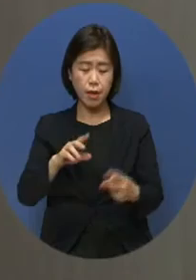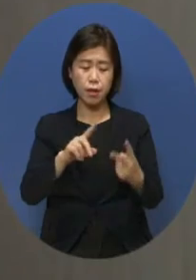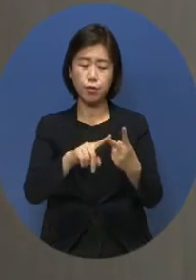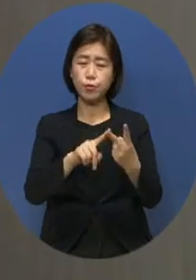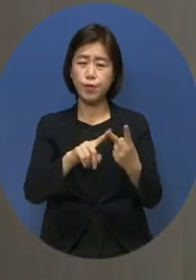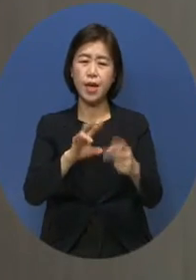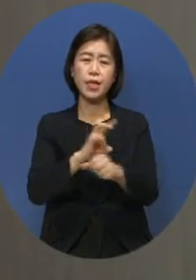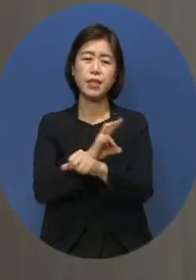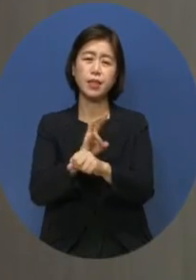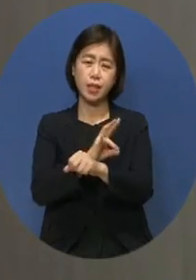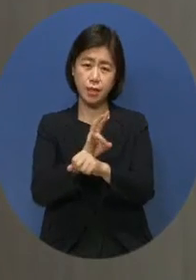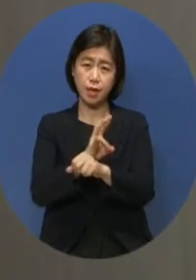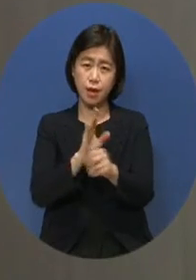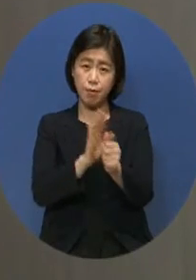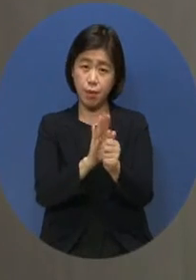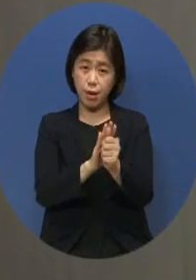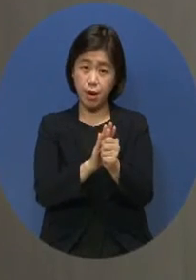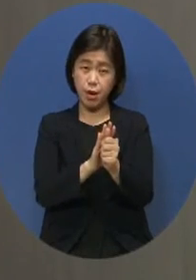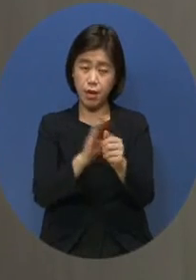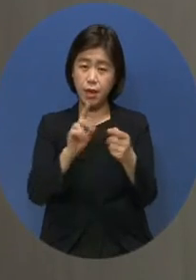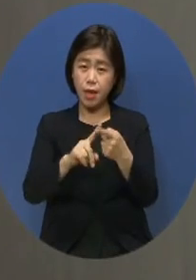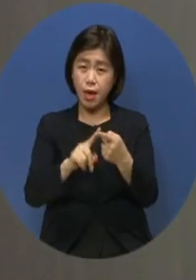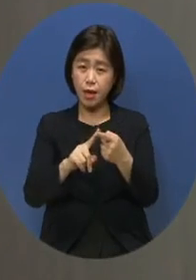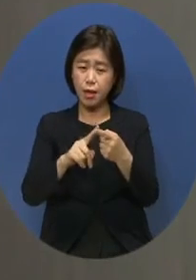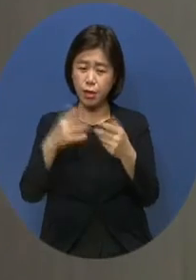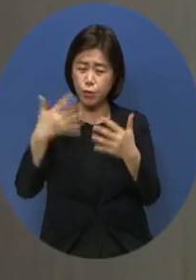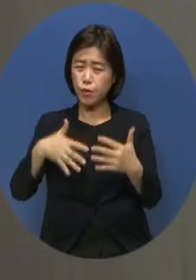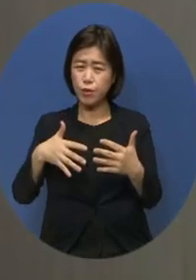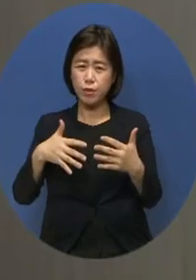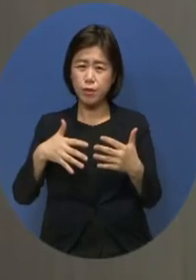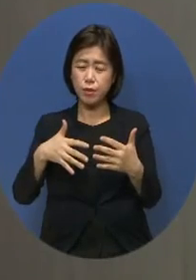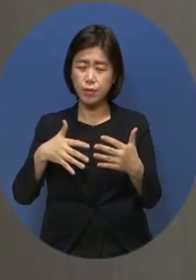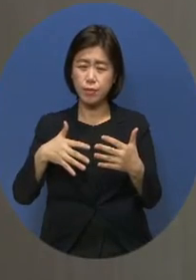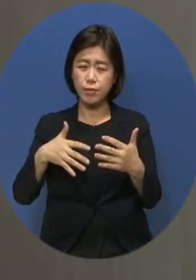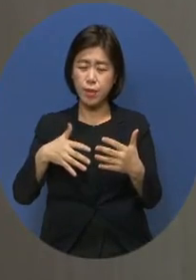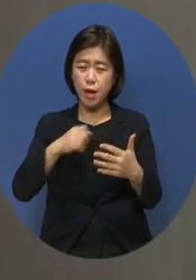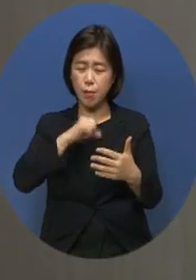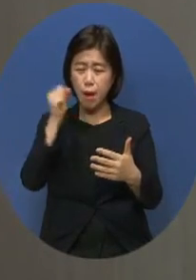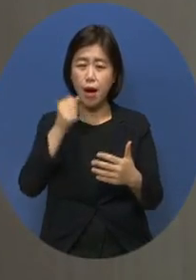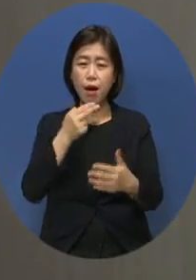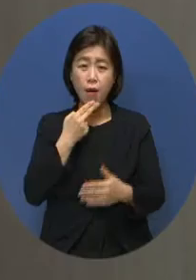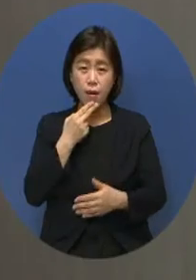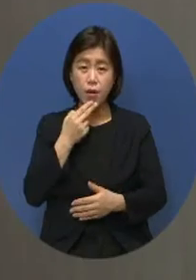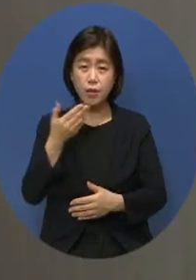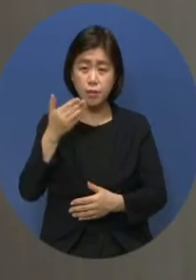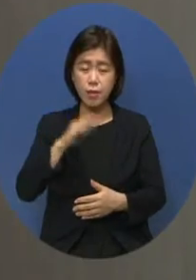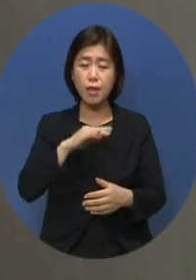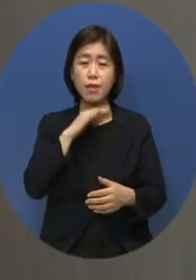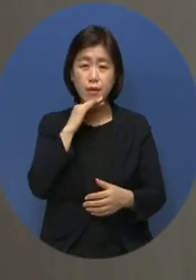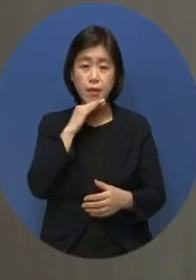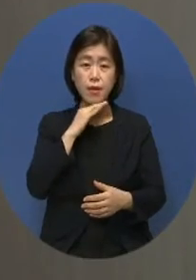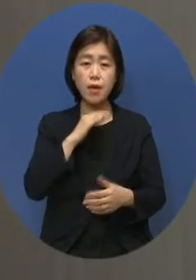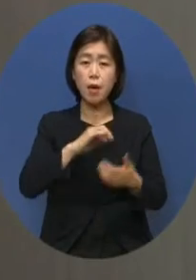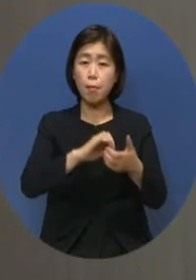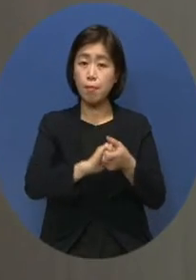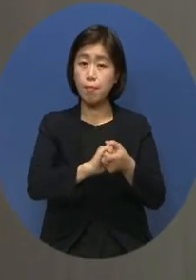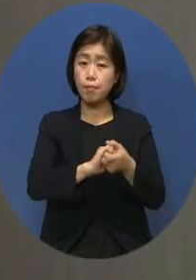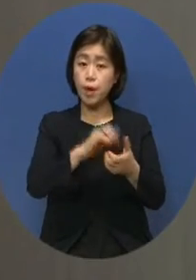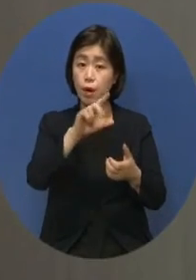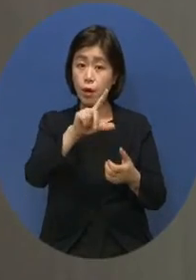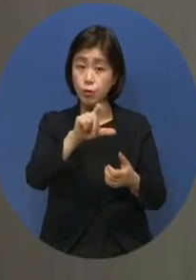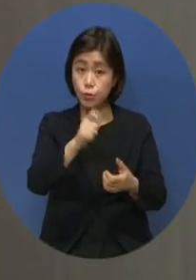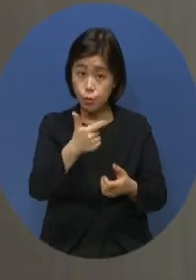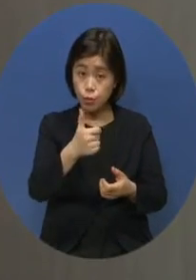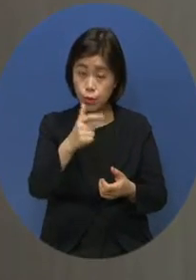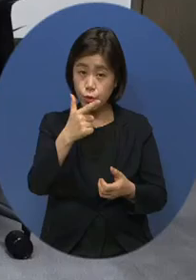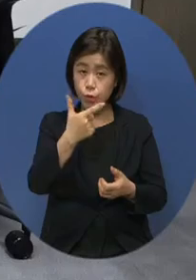활동 지원에 대한 내용은 반영되지 못했지만 그래도 이 만 65세 연령 제한을 폐지하는 것은 반영이 되어서 이 법안이